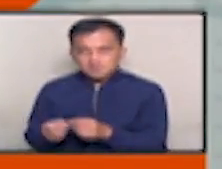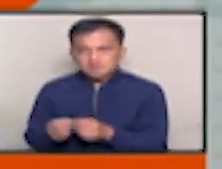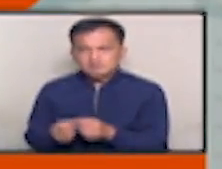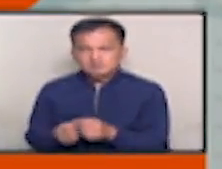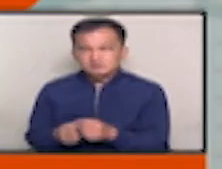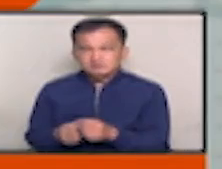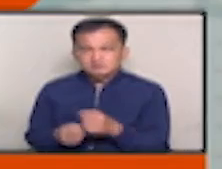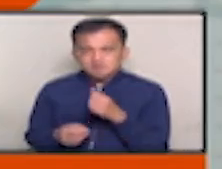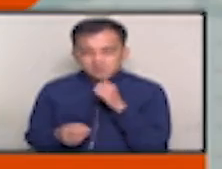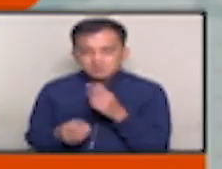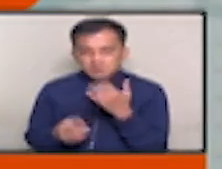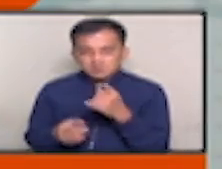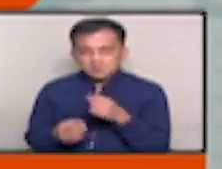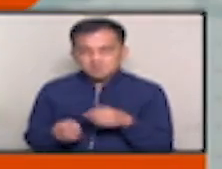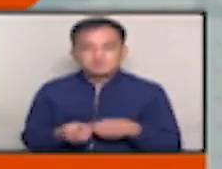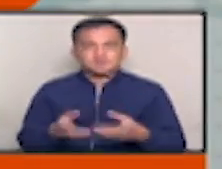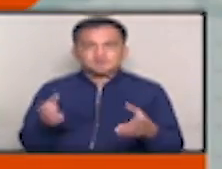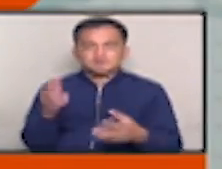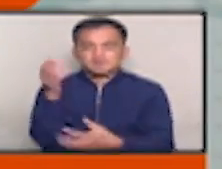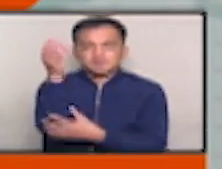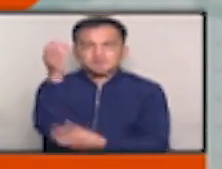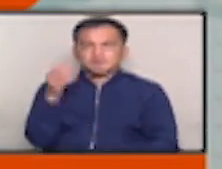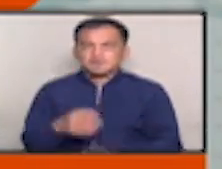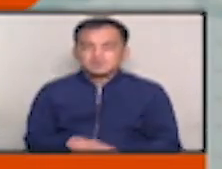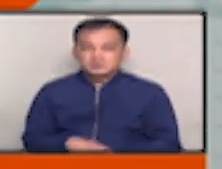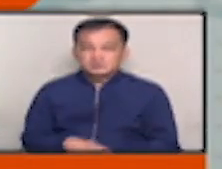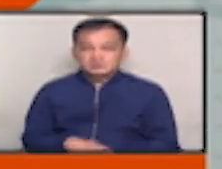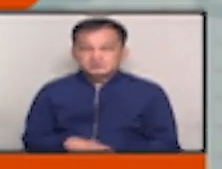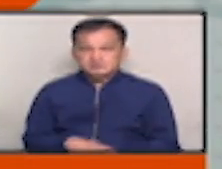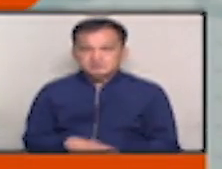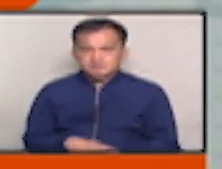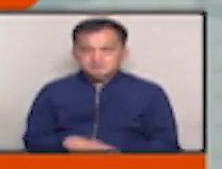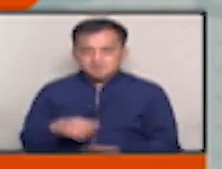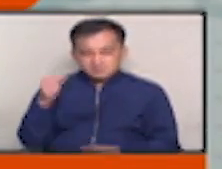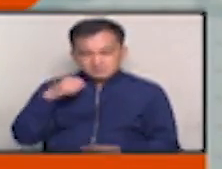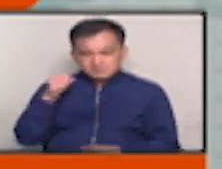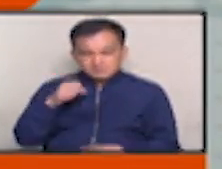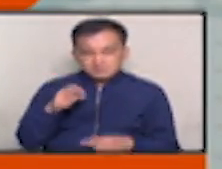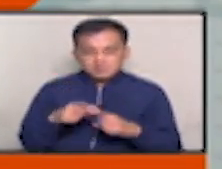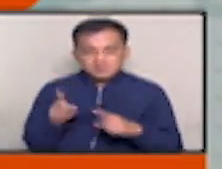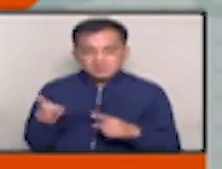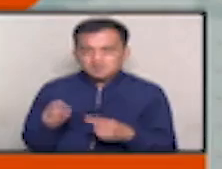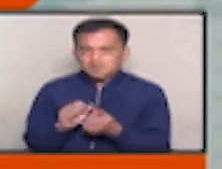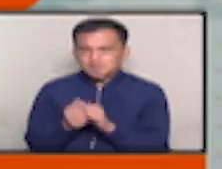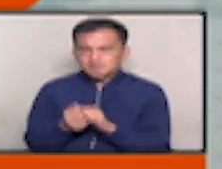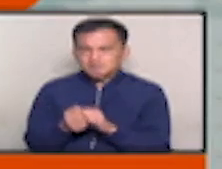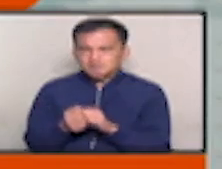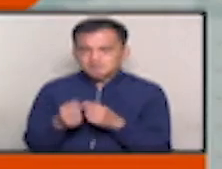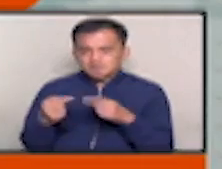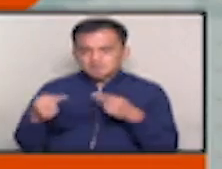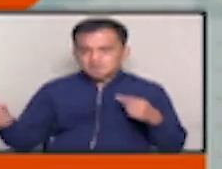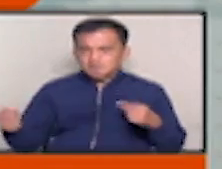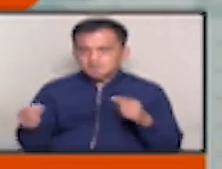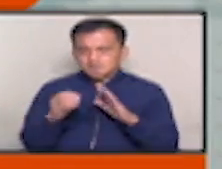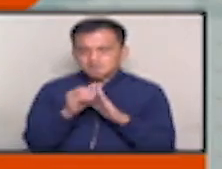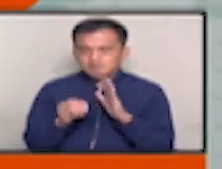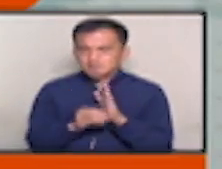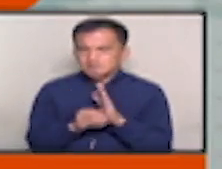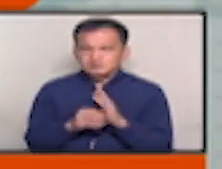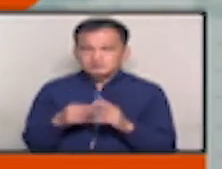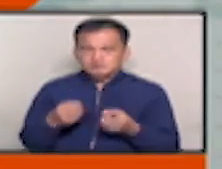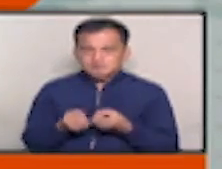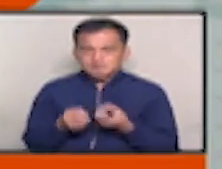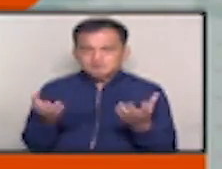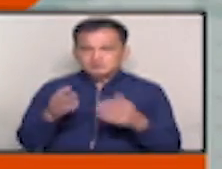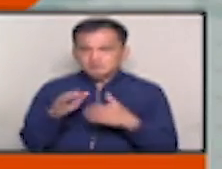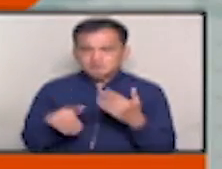yan. Ba't hindi lang po sana pambigay sa mga mahihirap? Opo, yun nga po sana. Kaya lang po, magiging kaliwat po doon sa ordinansang ipinatutupad namin